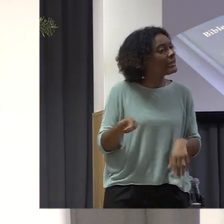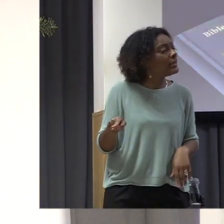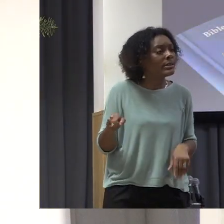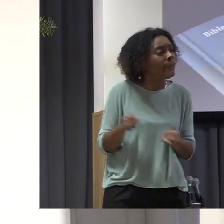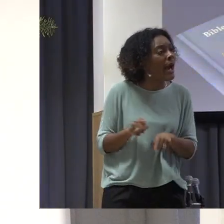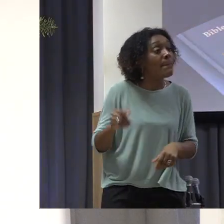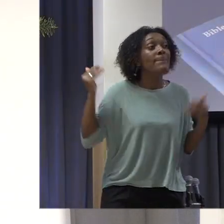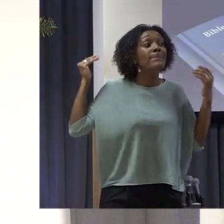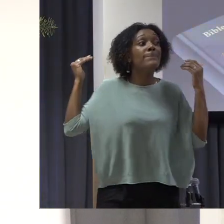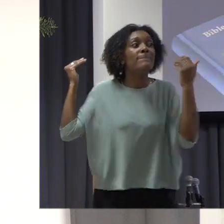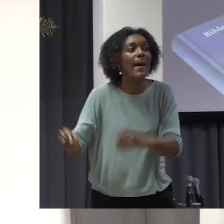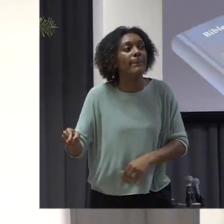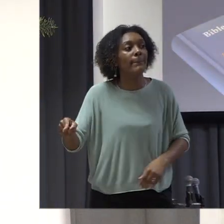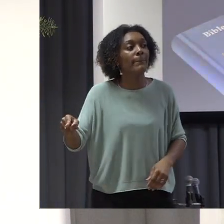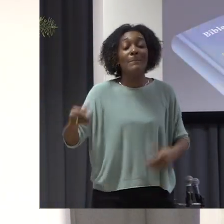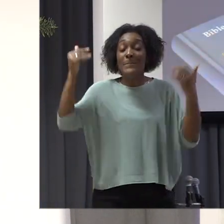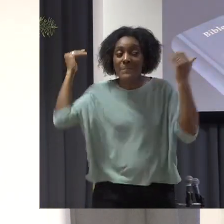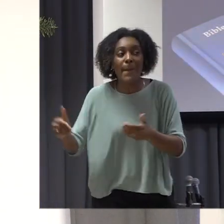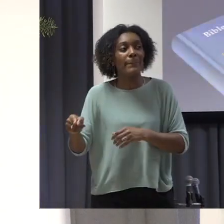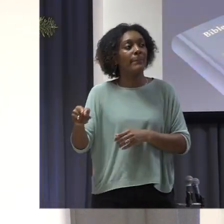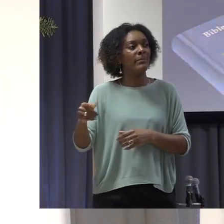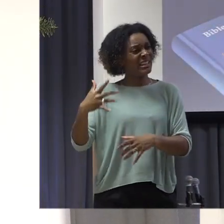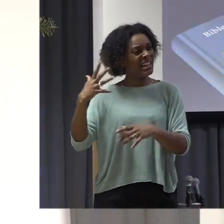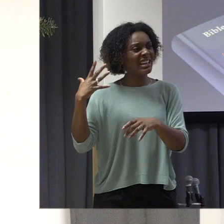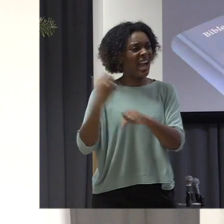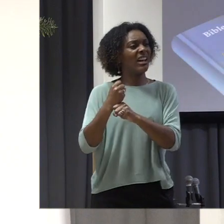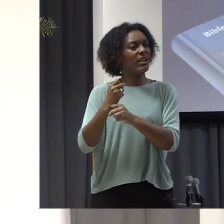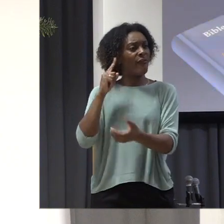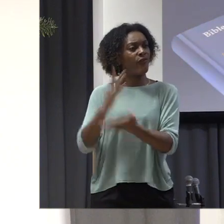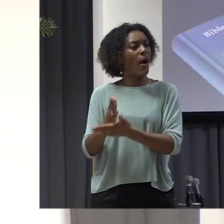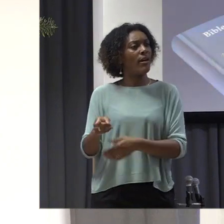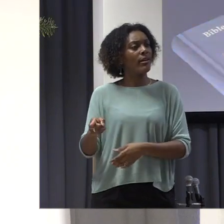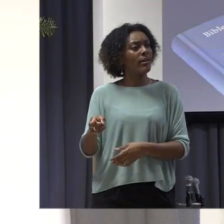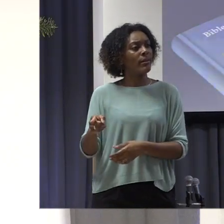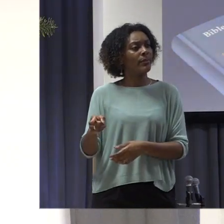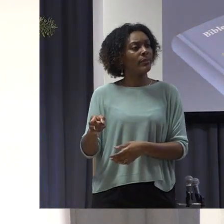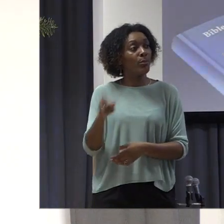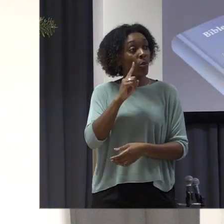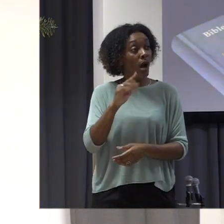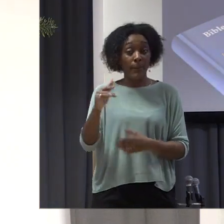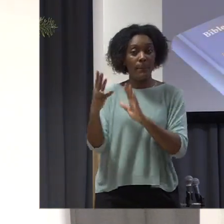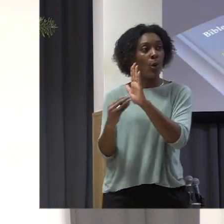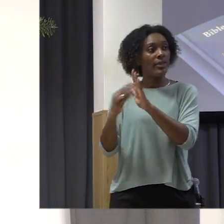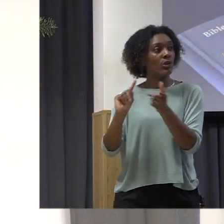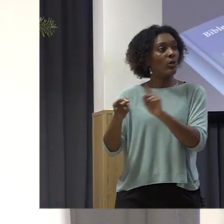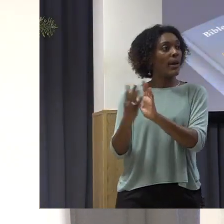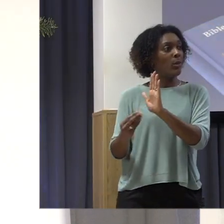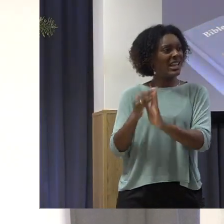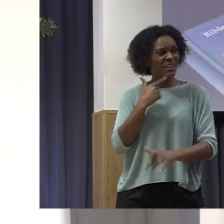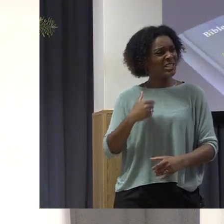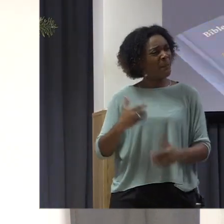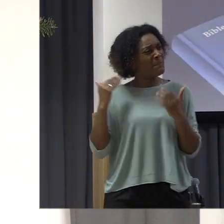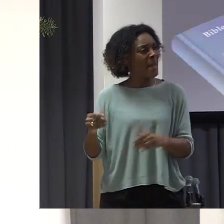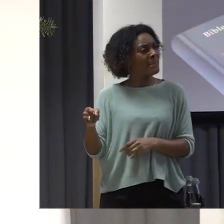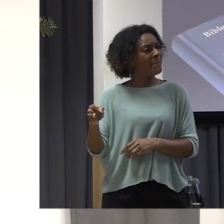Et malgré cela, ils ont reçu ce message. Ils ont été prêts à subir les conséquences du message qu'ils ont entendu parce qu'ils